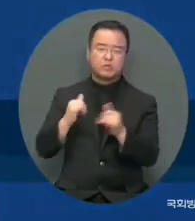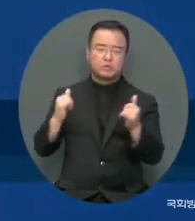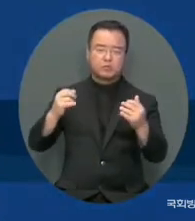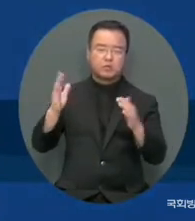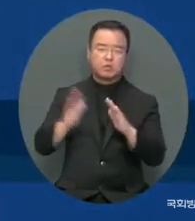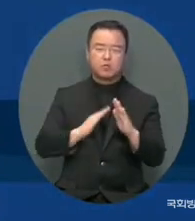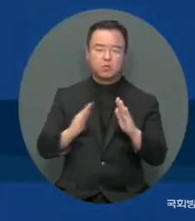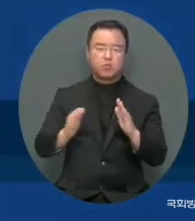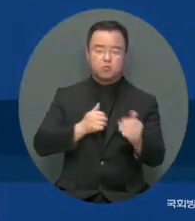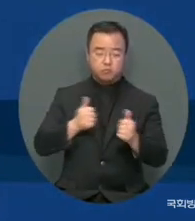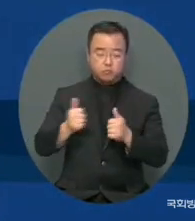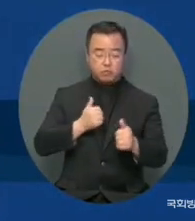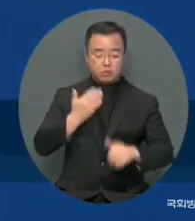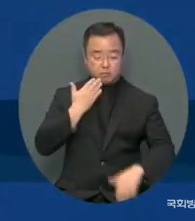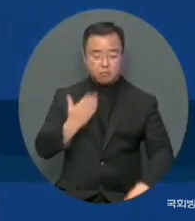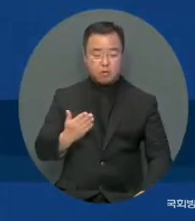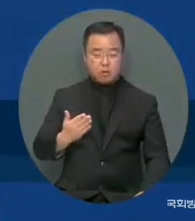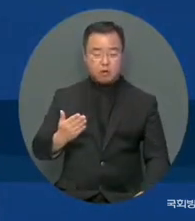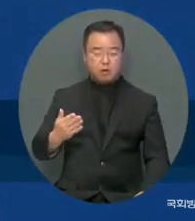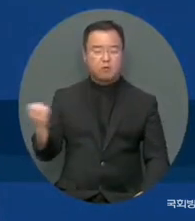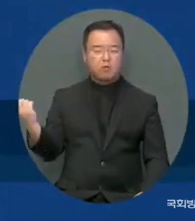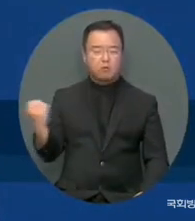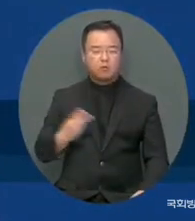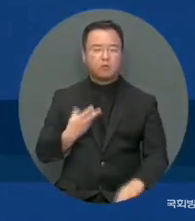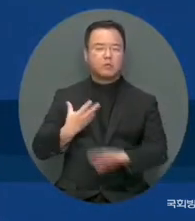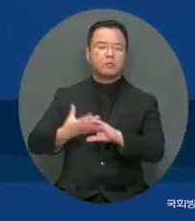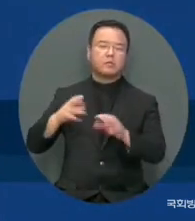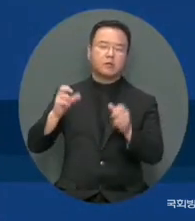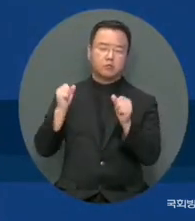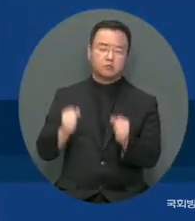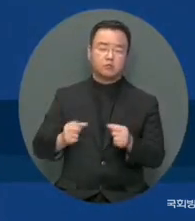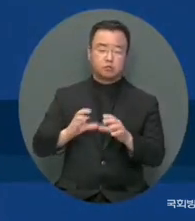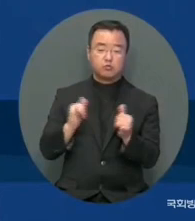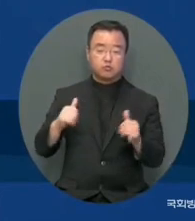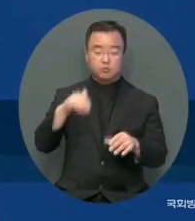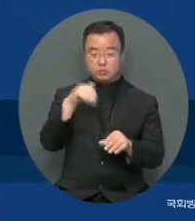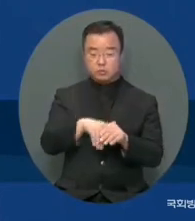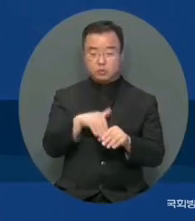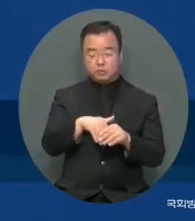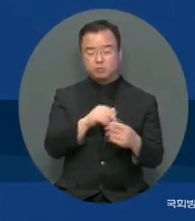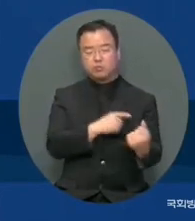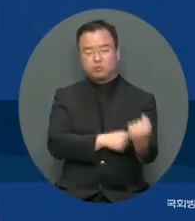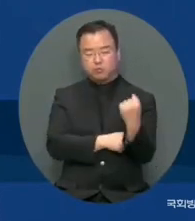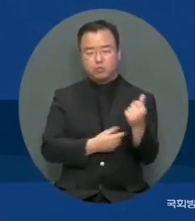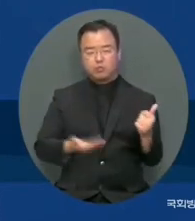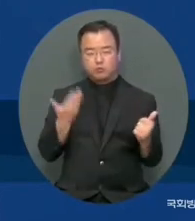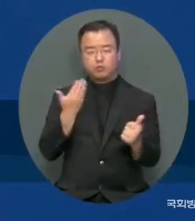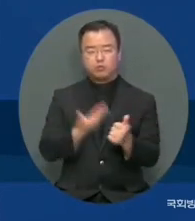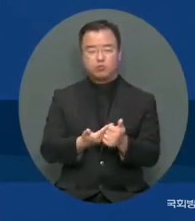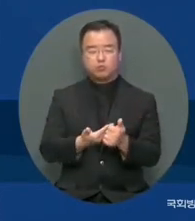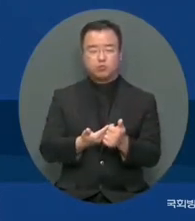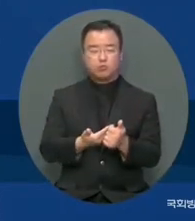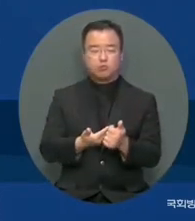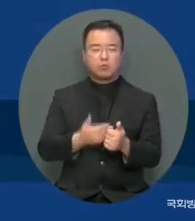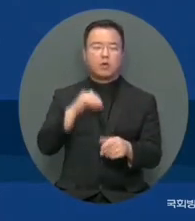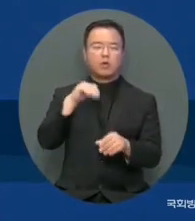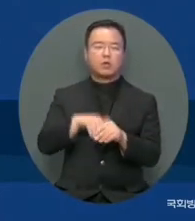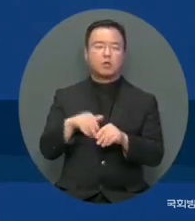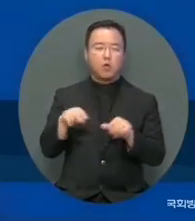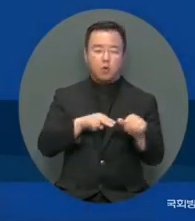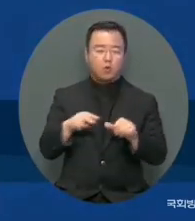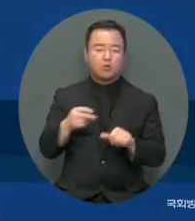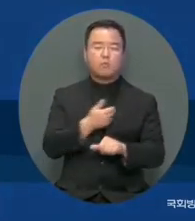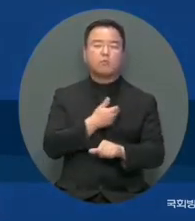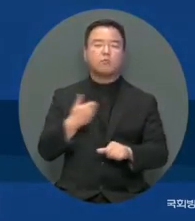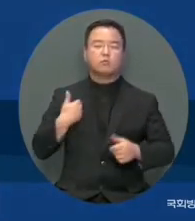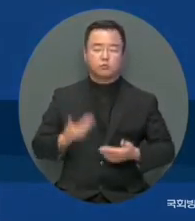경쟁하고 재외 국민의 참정권을 보장하며 국민에게 선거 정보를 충분히 제공할 수